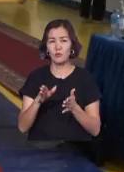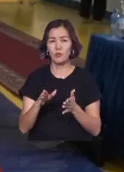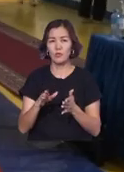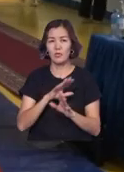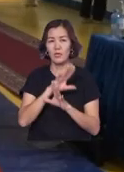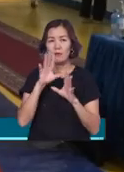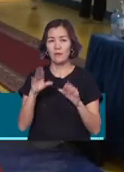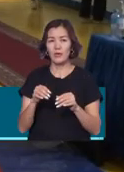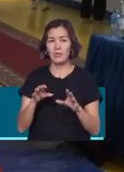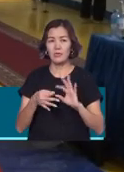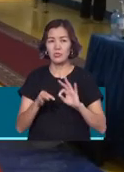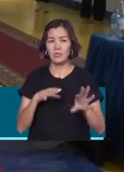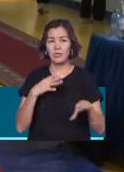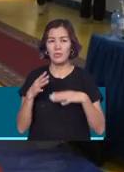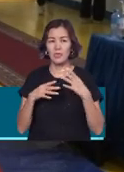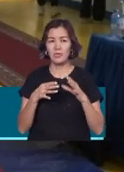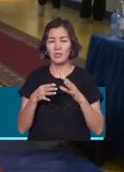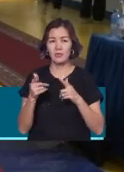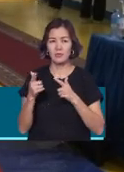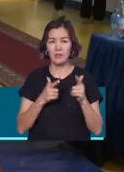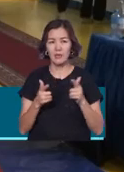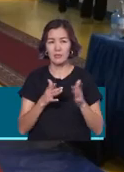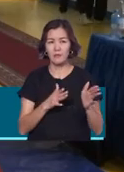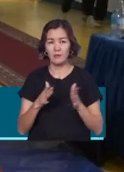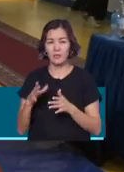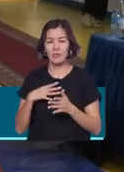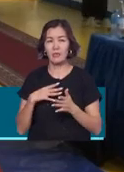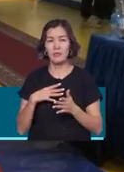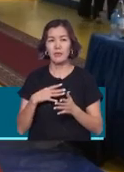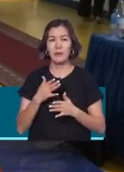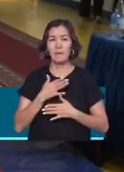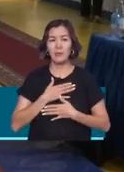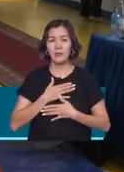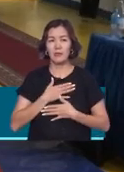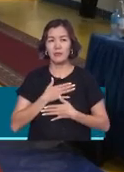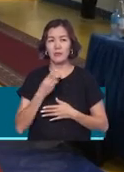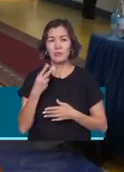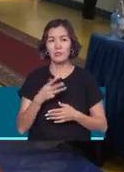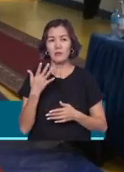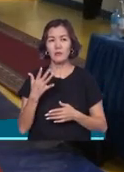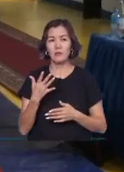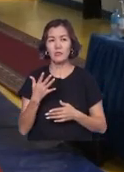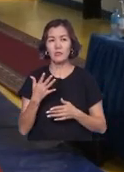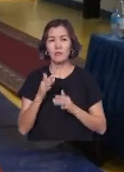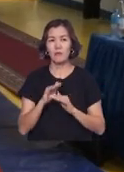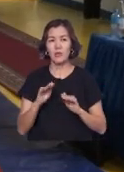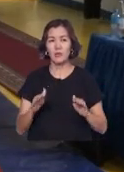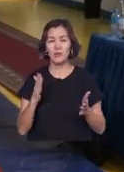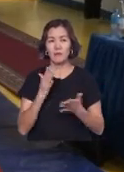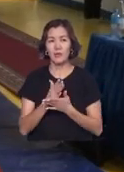барлық өңірінен мықты-мықты спортшылар келді. Соның өзінде, соның ішінде менің 25-ке жуық өзімнің жеке шәкірттерім қатысып